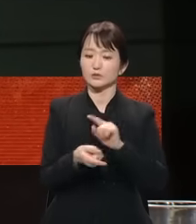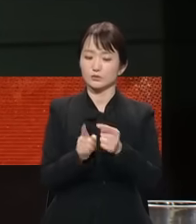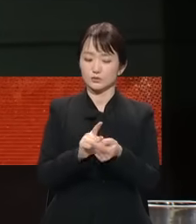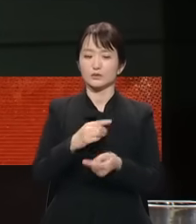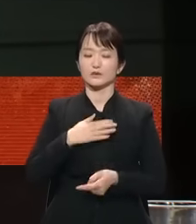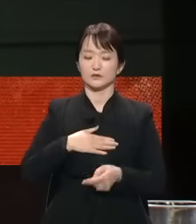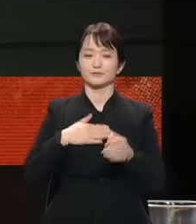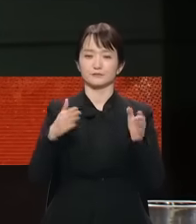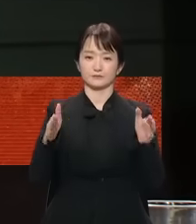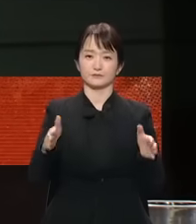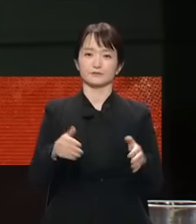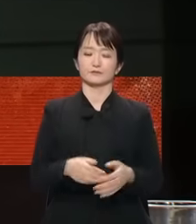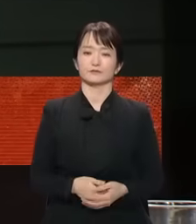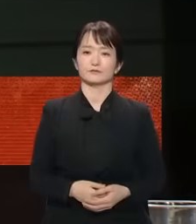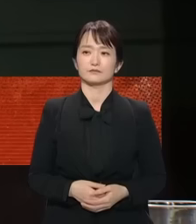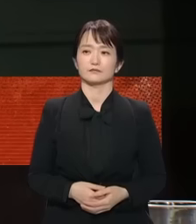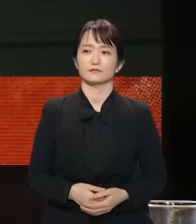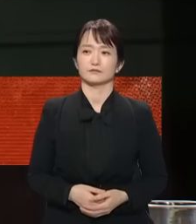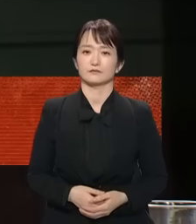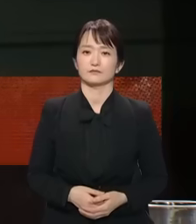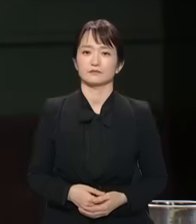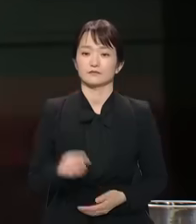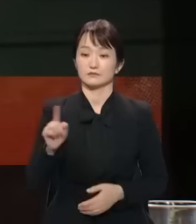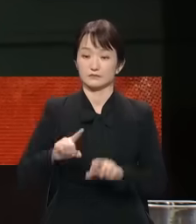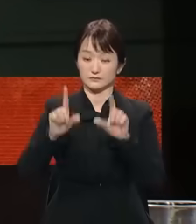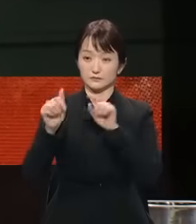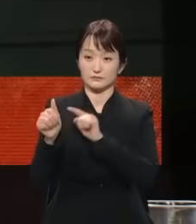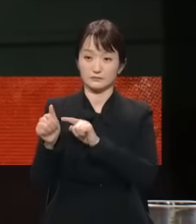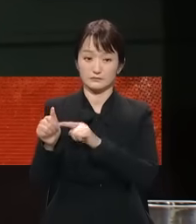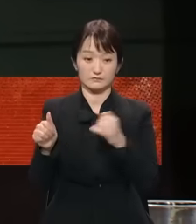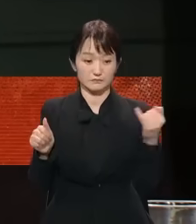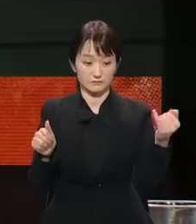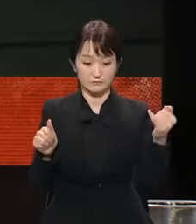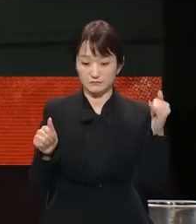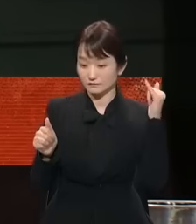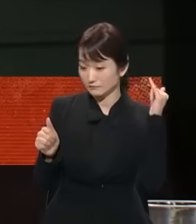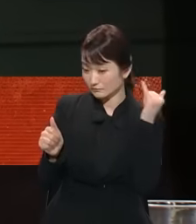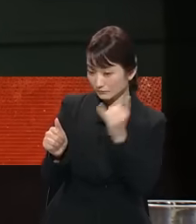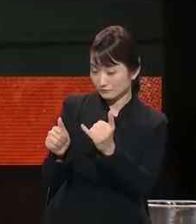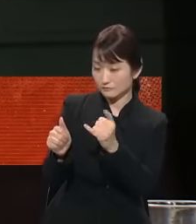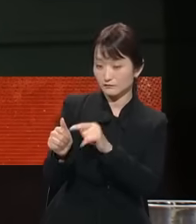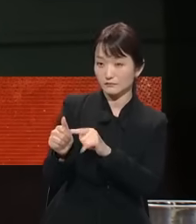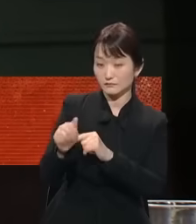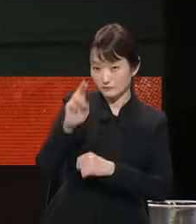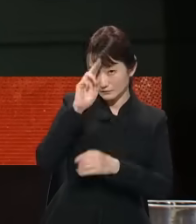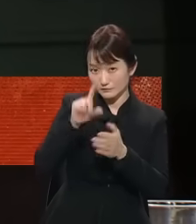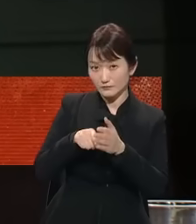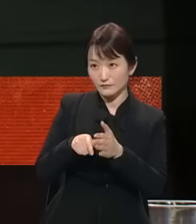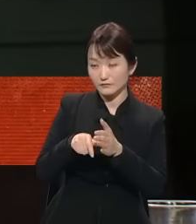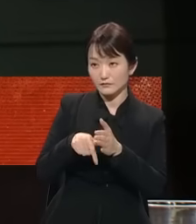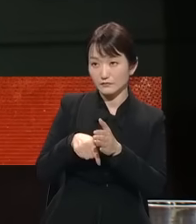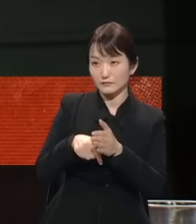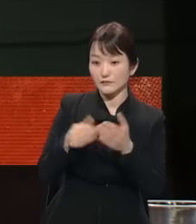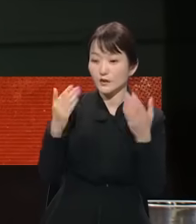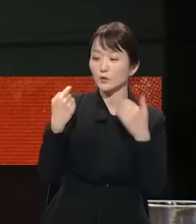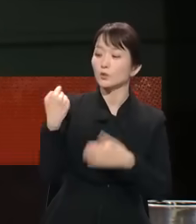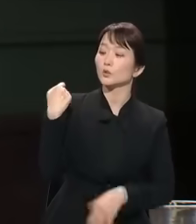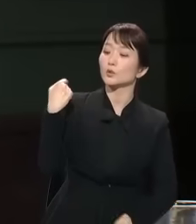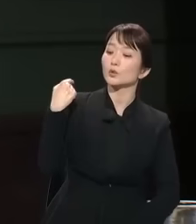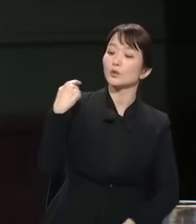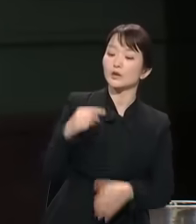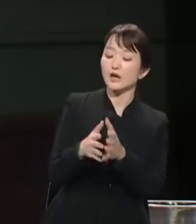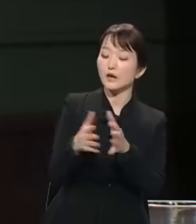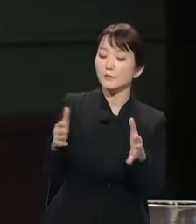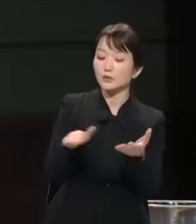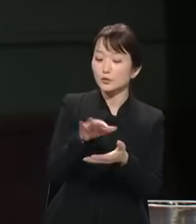지내던 사이였습니다. 그런데 어느 날 제보자가 이 여성 배우로부터 연락을 받습니다. 점심시간에 잠깐 그 학교 뒤에 있는 아파트